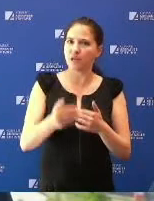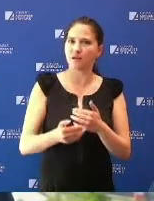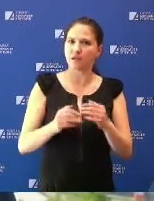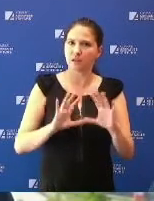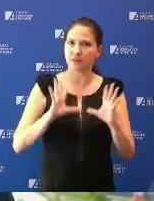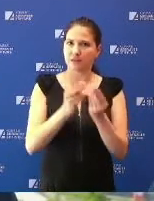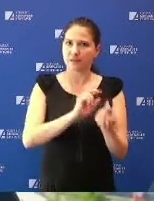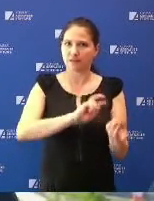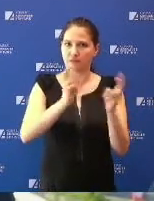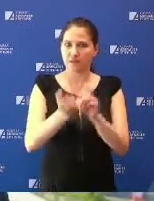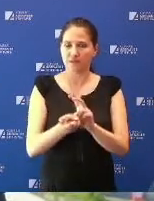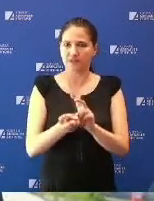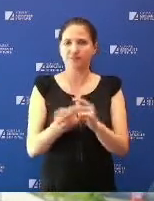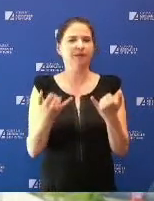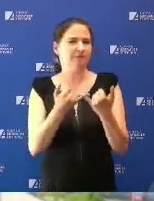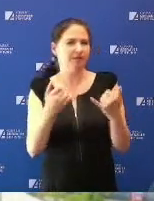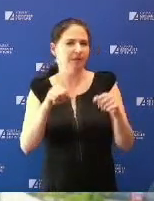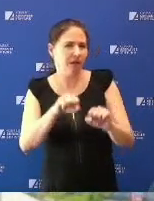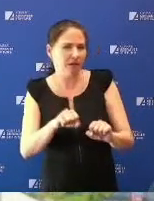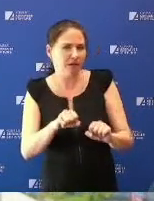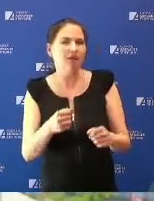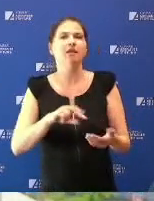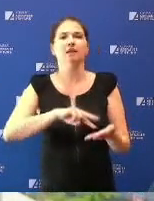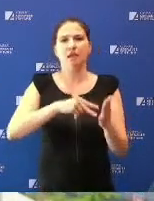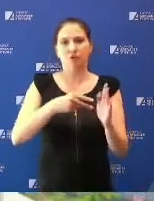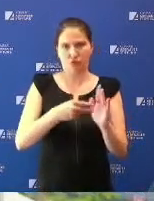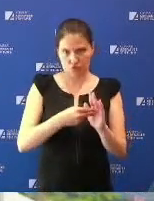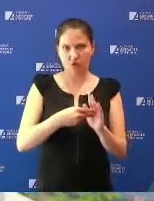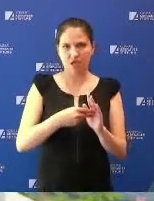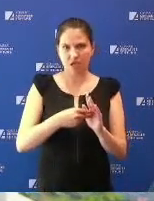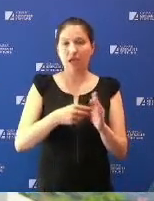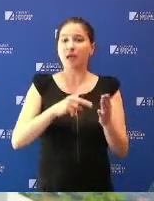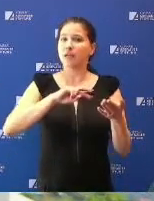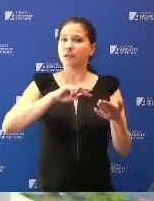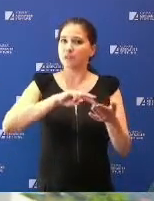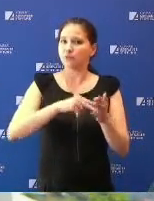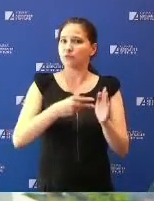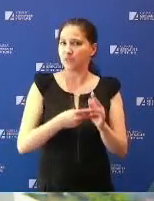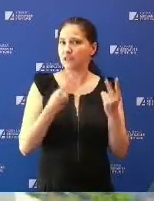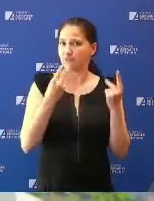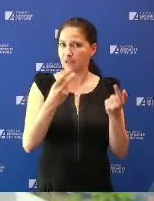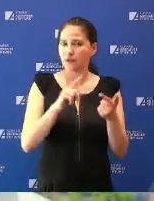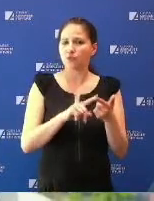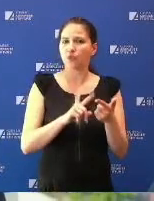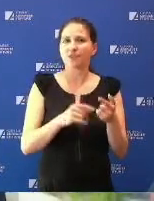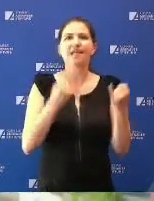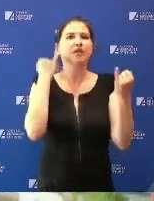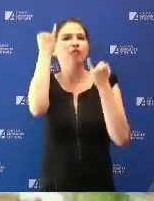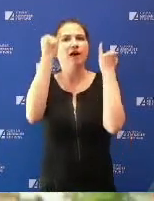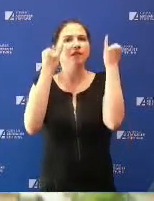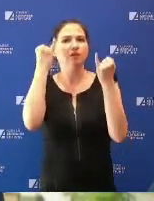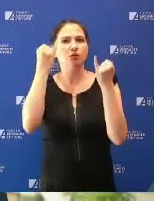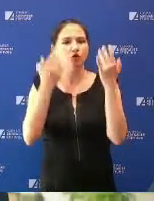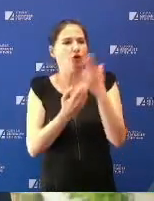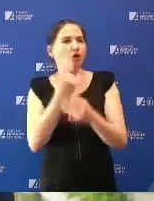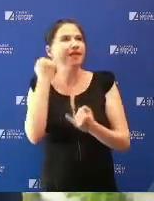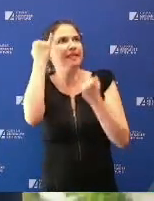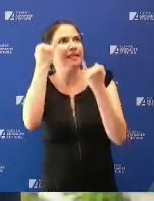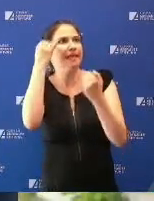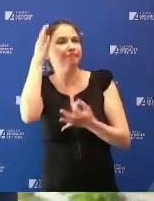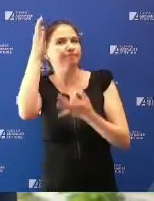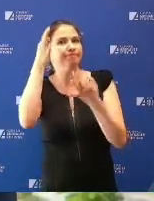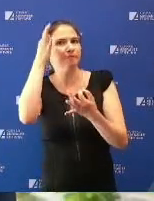der Schlüssel dazu sind Technologien, der Schlüssel dazu sind Innovationen, die uns dazu